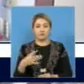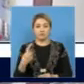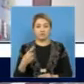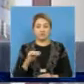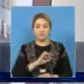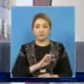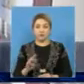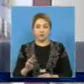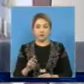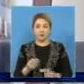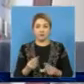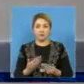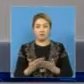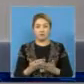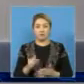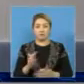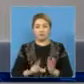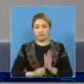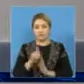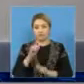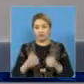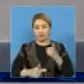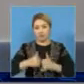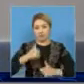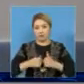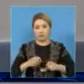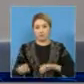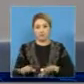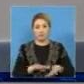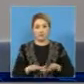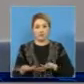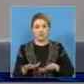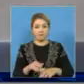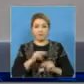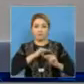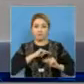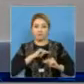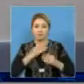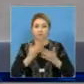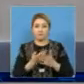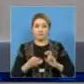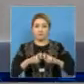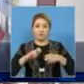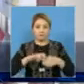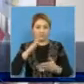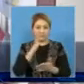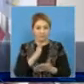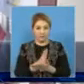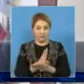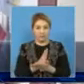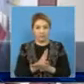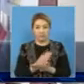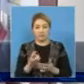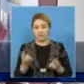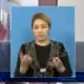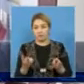тенге. Уже в апреле начнутся конкурсные мероприятия. С кадрами в данный момент проблемы есть. Есть